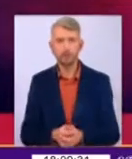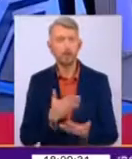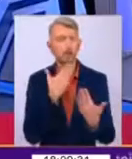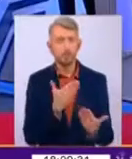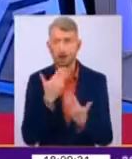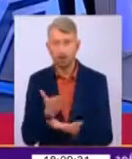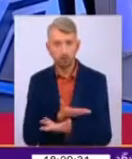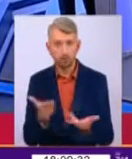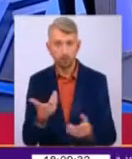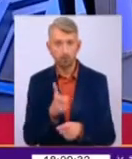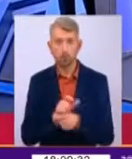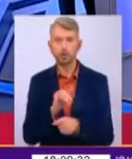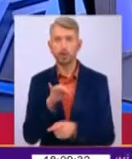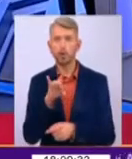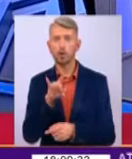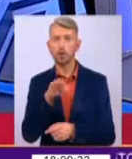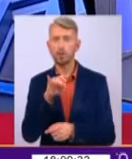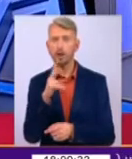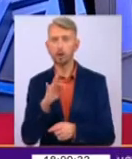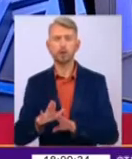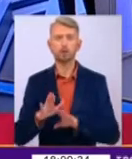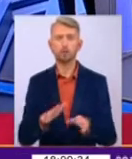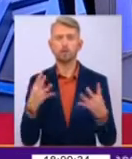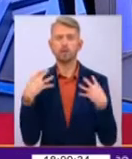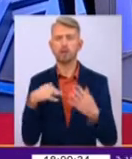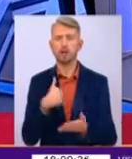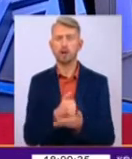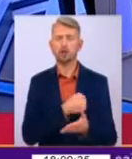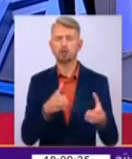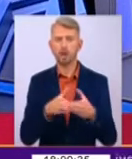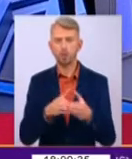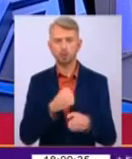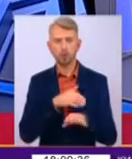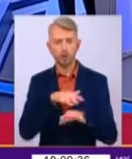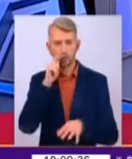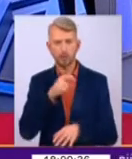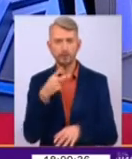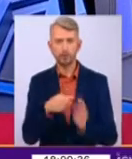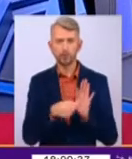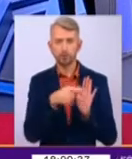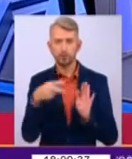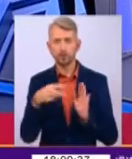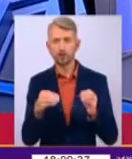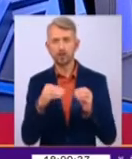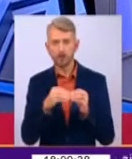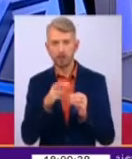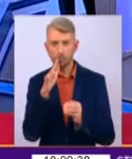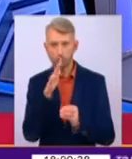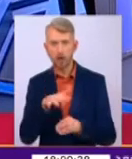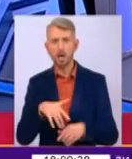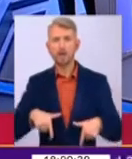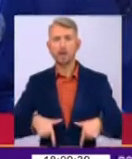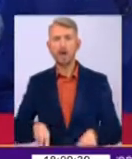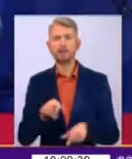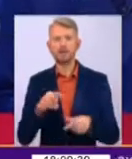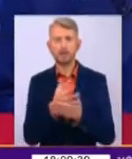вам дуже. Ігор Романенко, заступник начальника Генерального штабу Збройних сил України в 2006-2010 роках, генерал-лейтенант